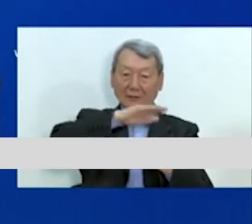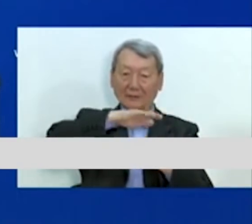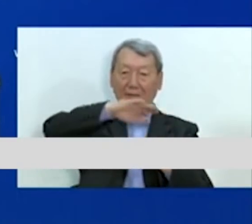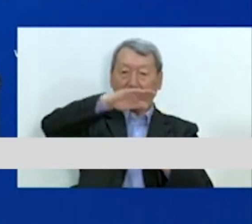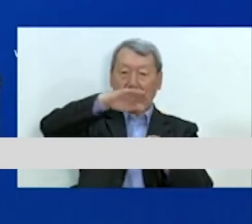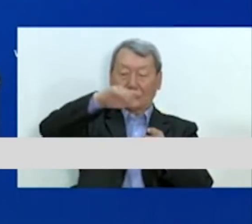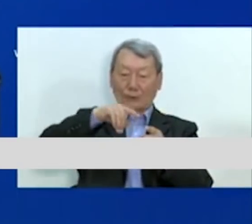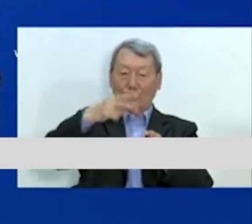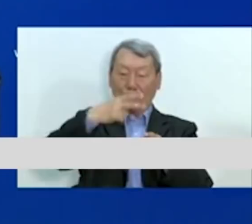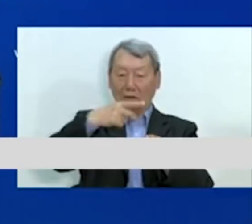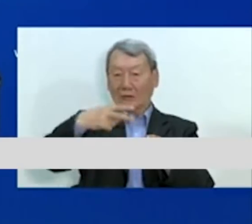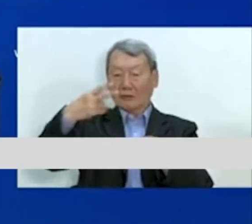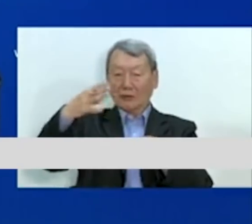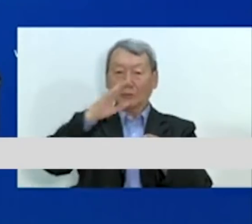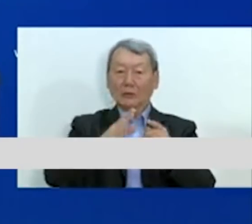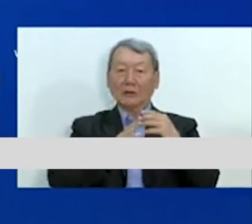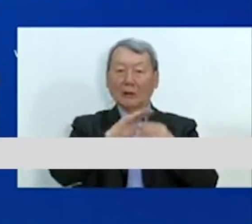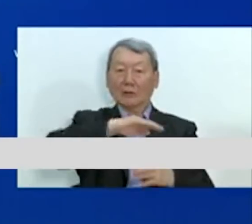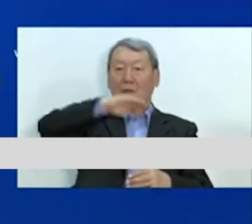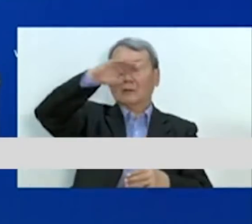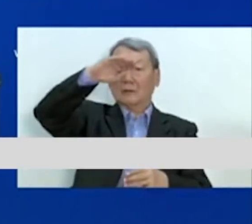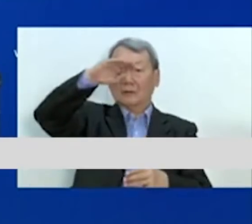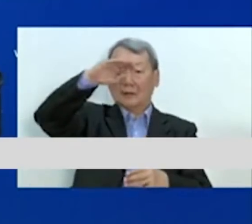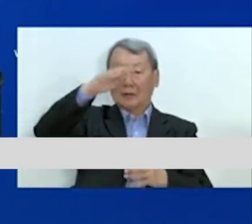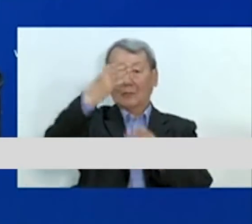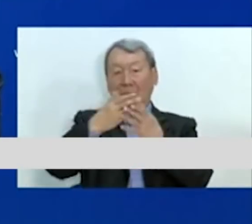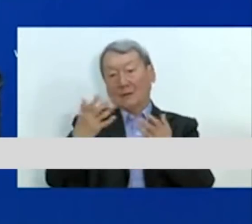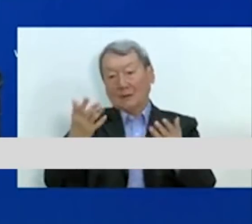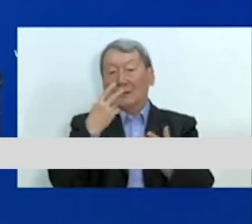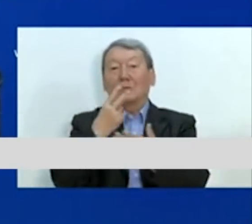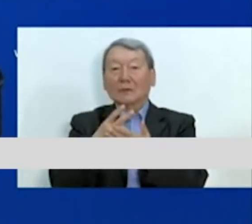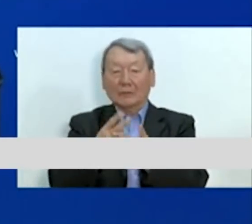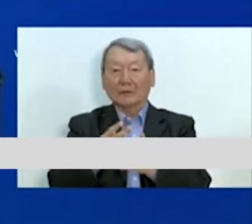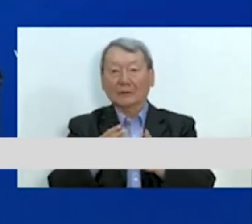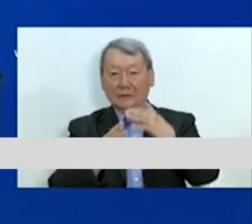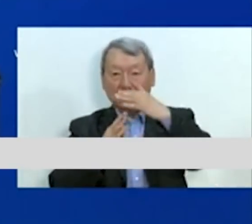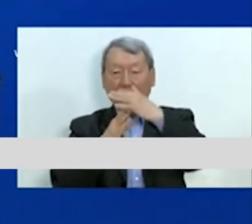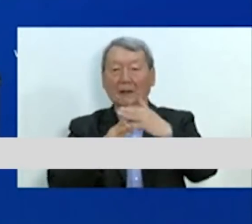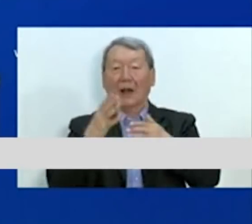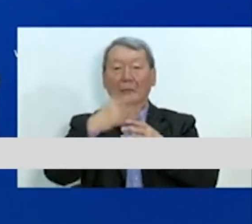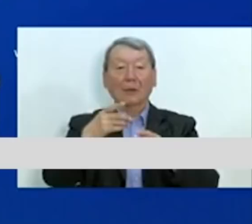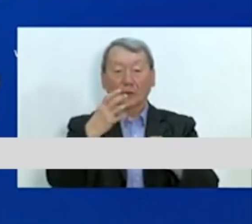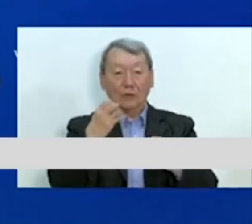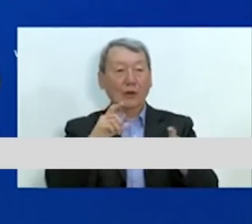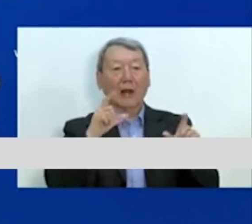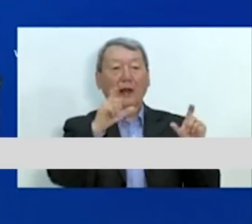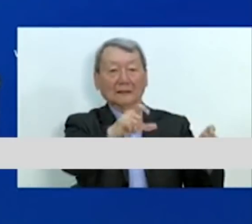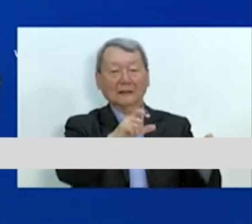болуп калышы мүмкүн деп. Ошон үчүн буга карата даярдыктар дагы ошо каралган.